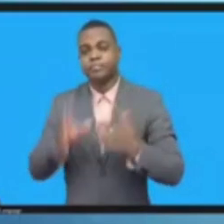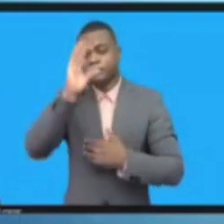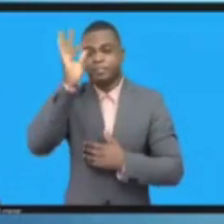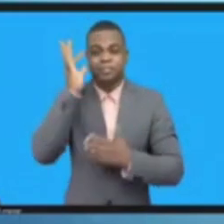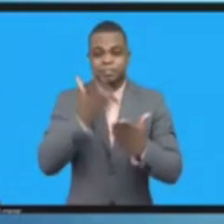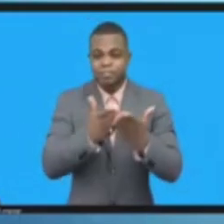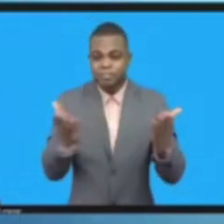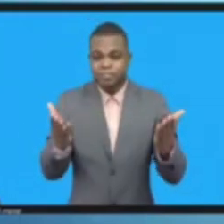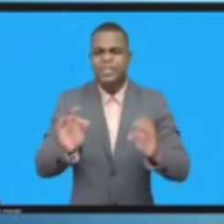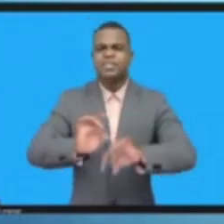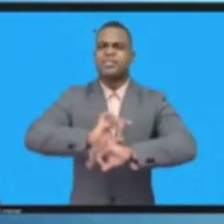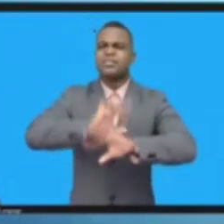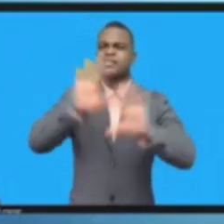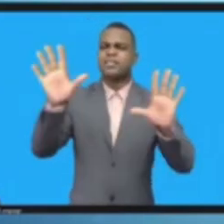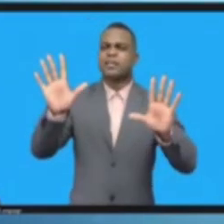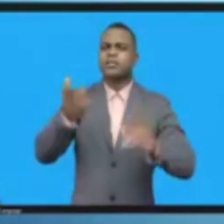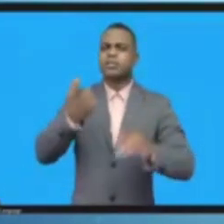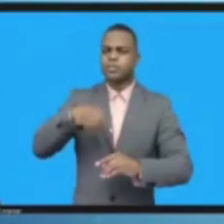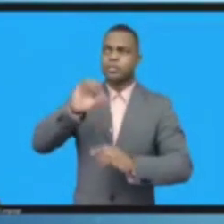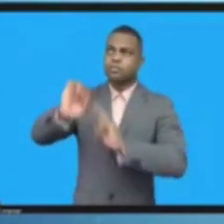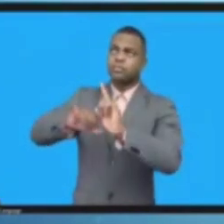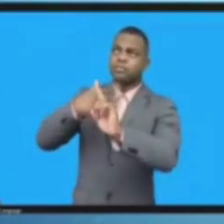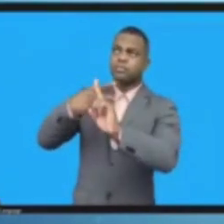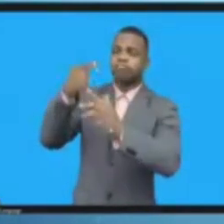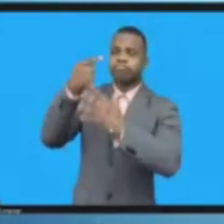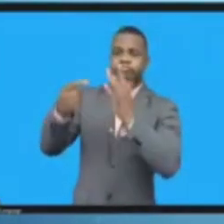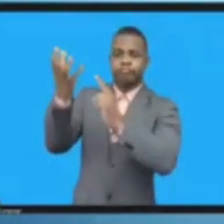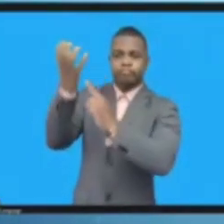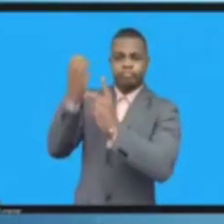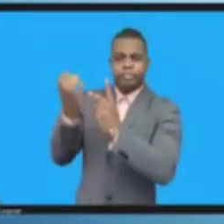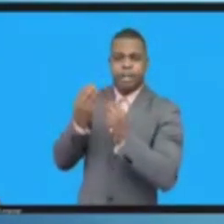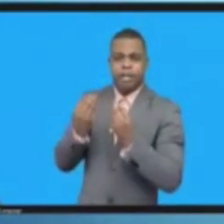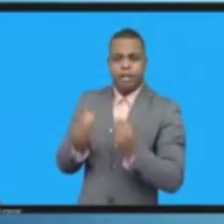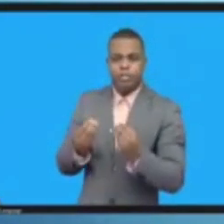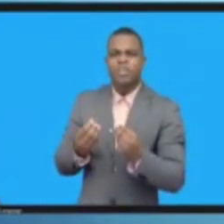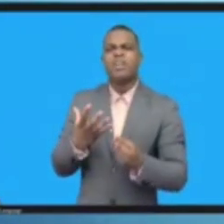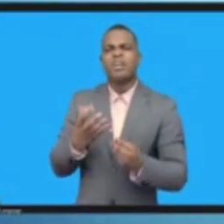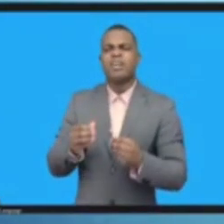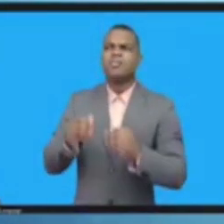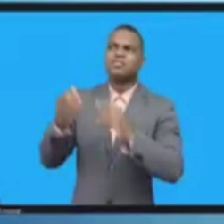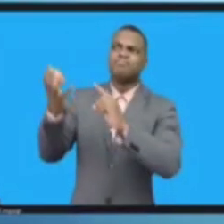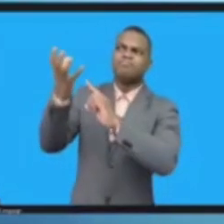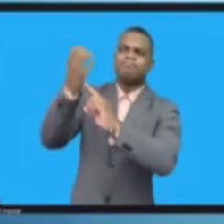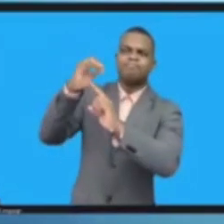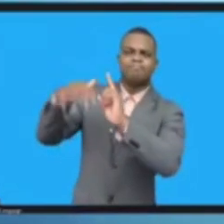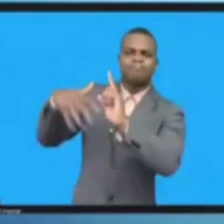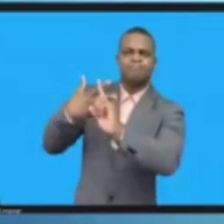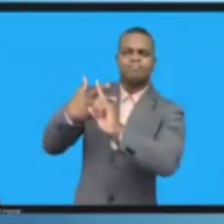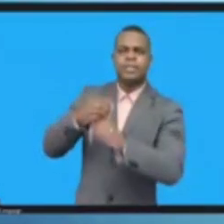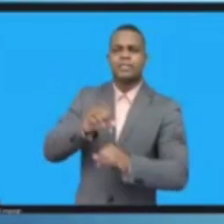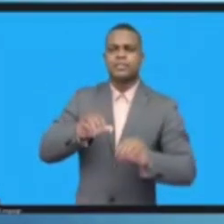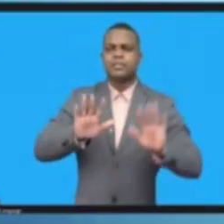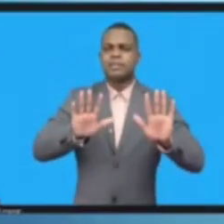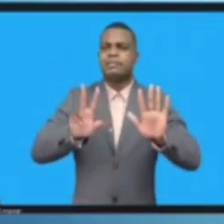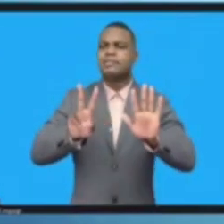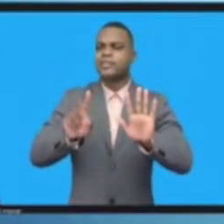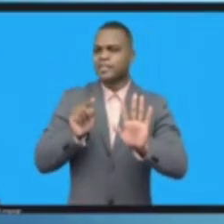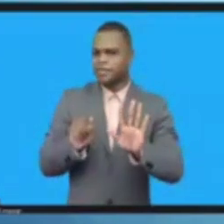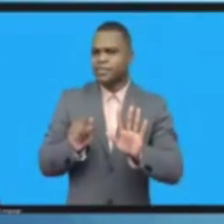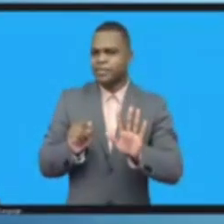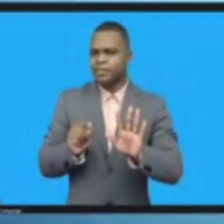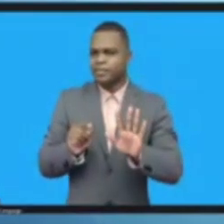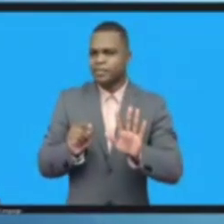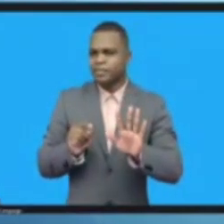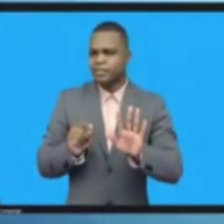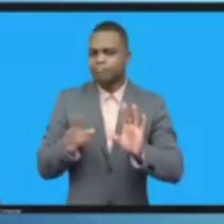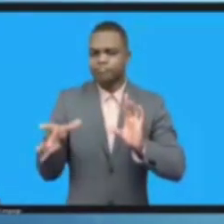ODD sans le pouvoir d'éthique. Ainsi, alors que nous nous rapprochons à la cible ou la date butoir de 2030, permettez-moi de vous